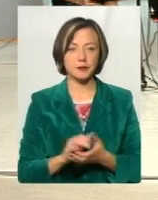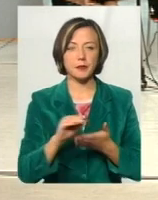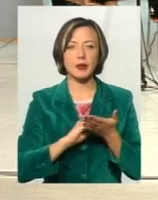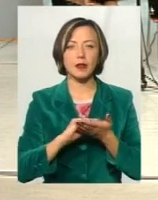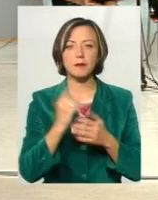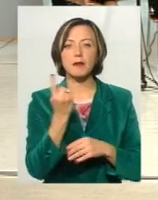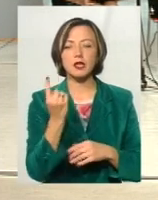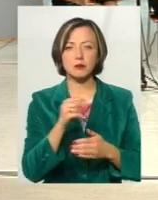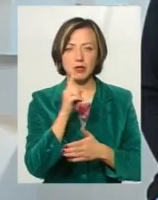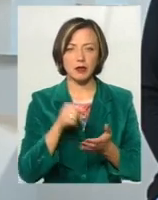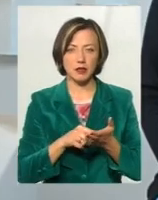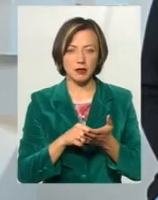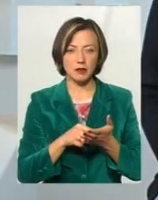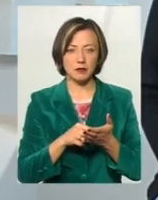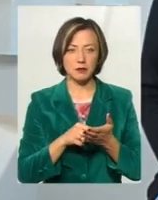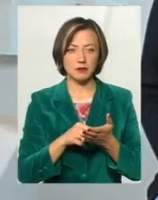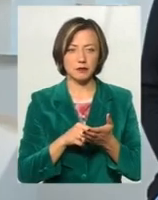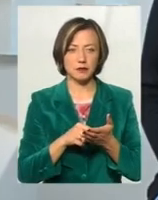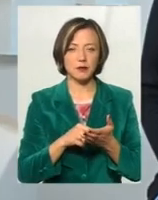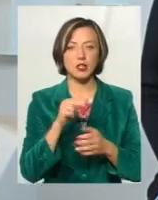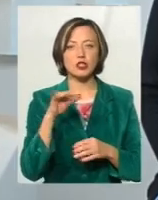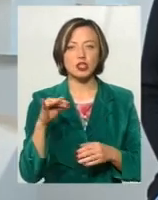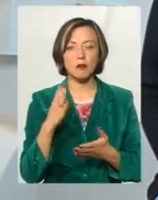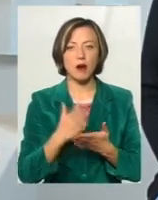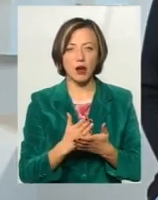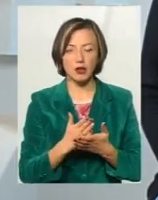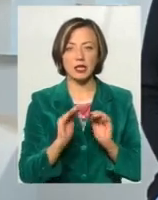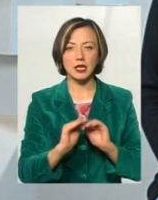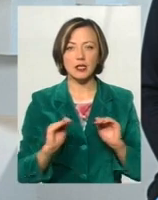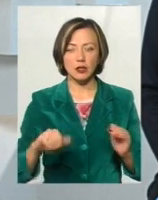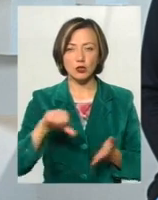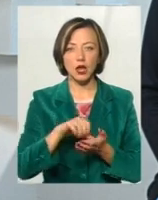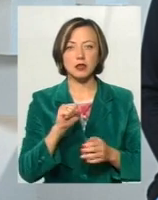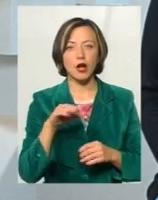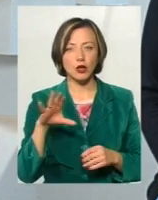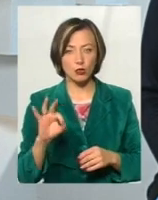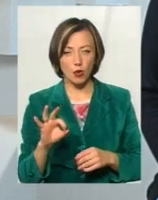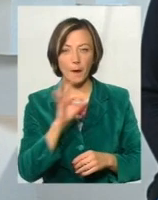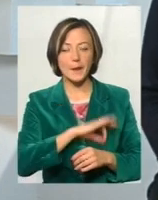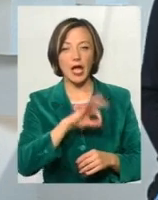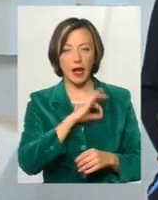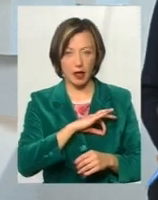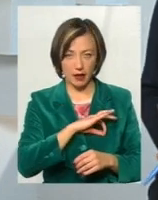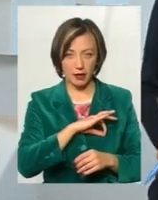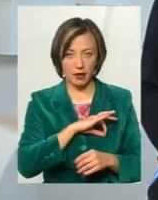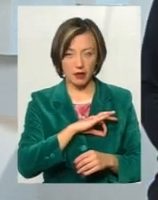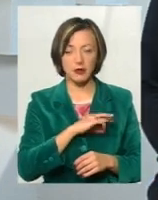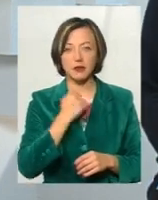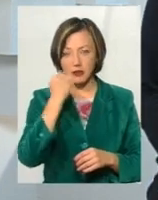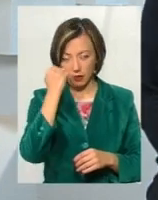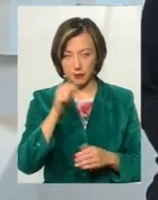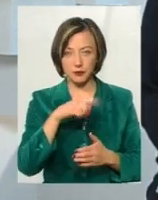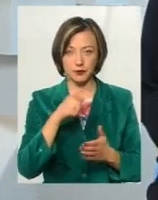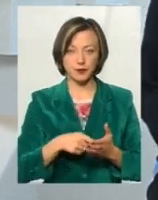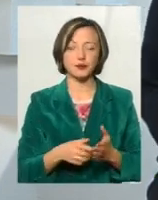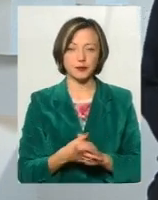ласка, ще перше питання. Алло? Чи мають діти учасників АТО пільги? Дякую. На